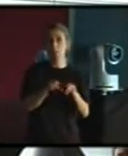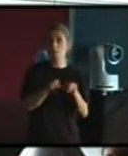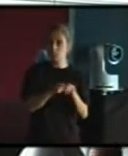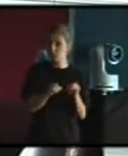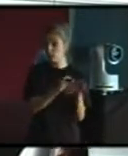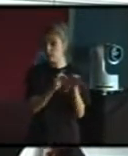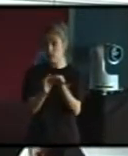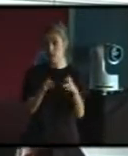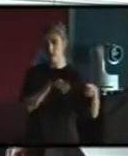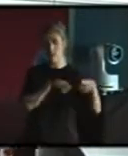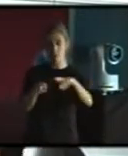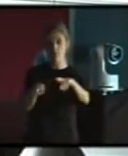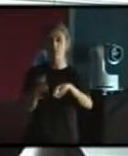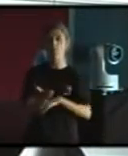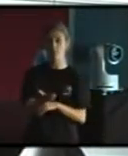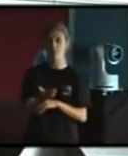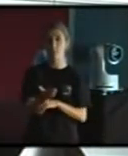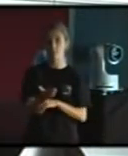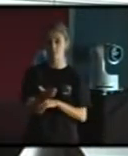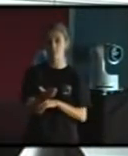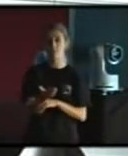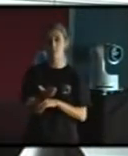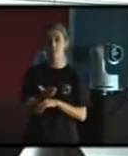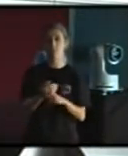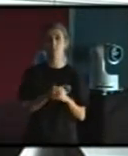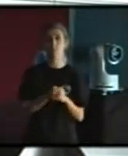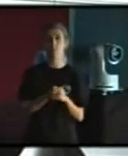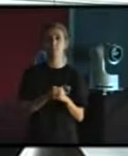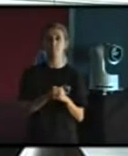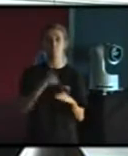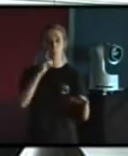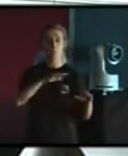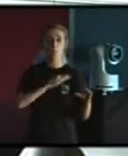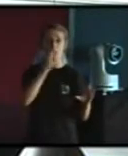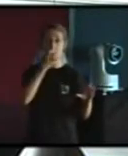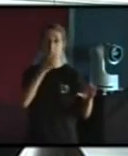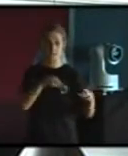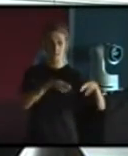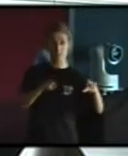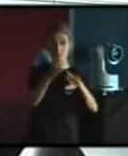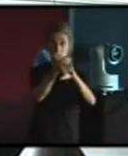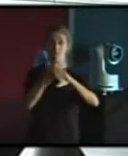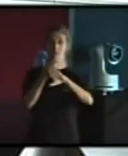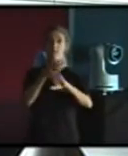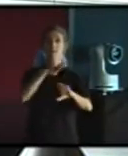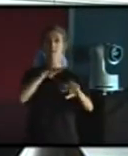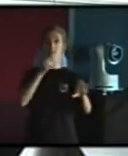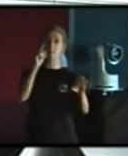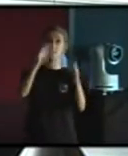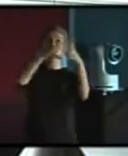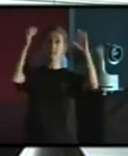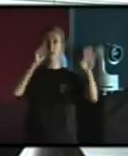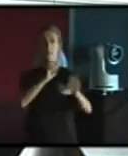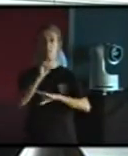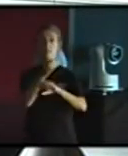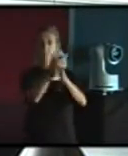il a toujours été en rapport avec le fleuve, parce qu'il prend le parti pris du fleuve, par ses reflets, ses couleurs, son renvoi au ciel. Il est en